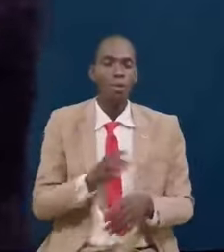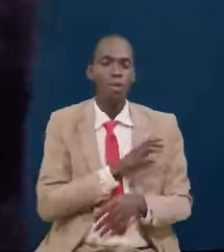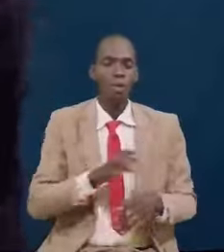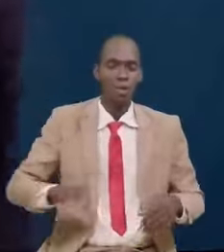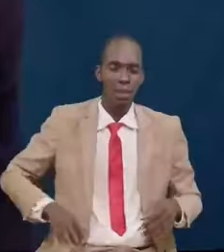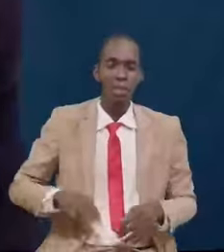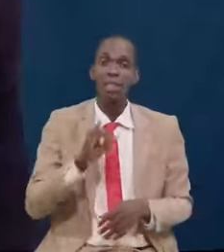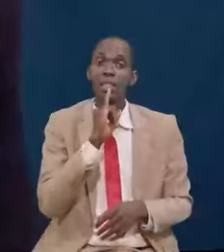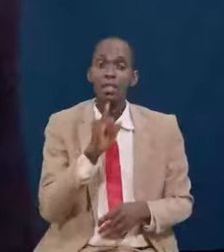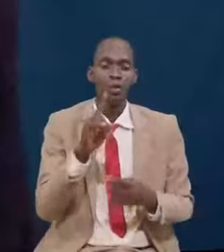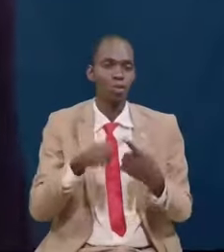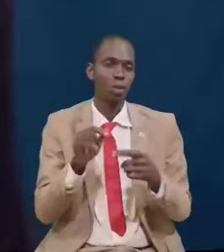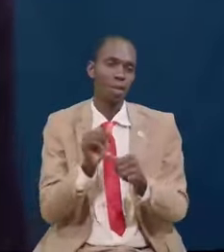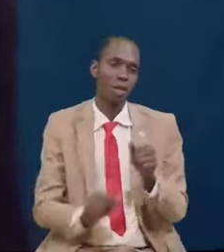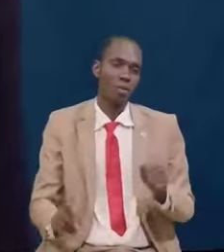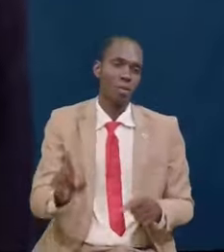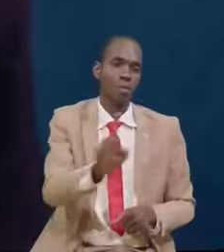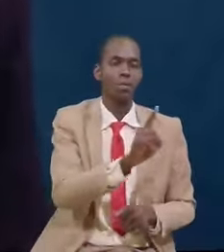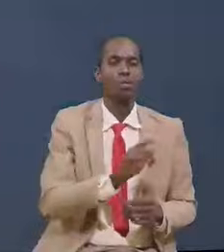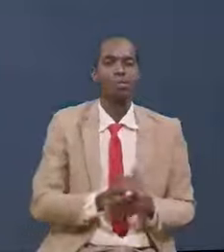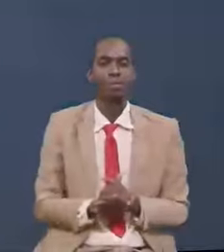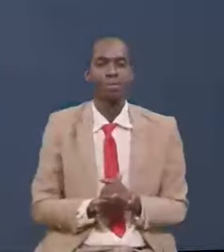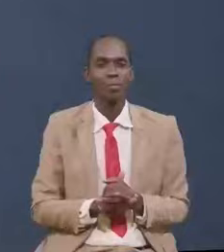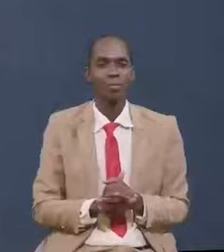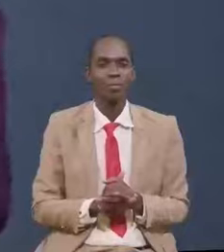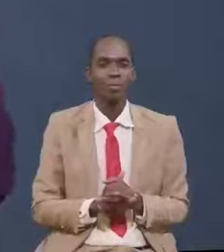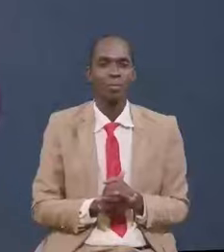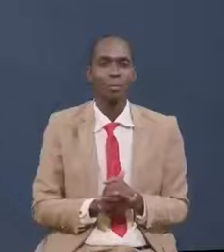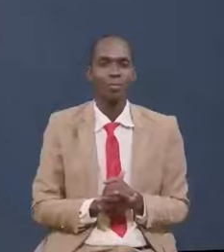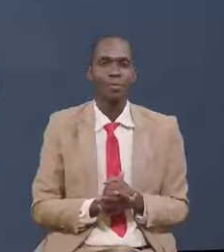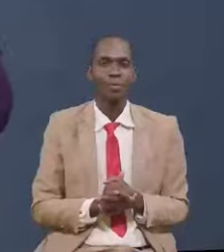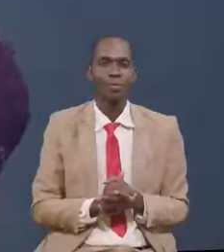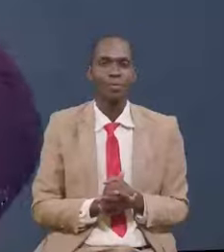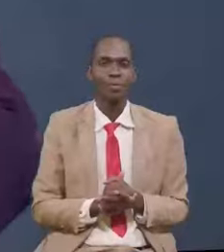Dieu affirme ce que Christ est pour tout le monde.